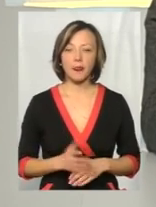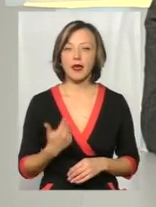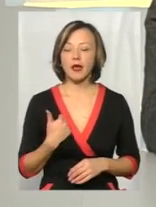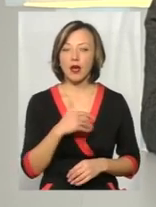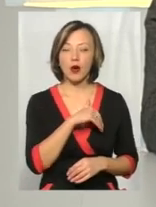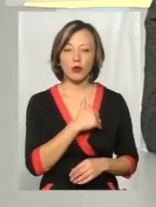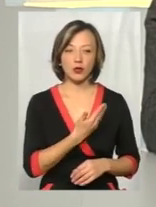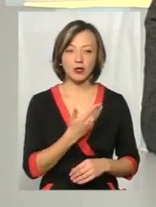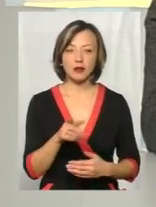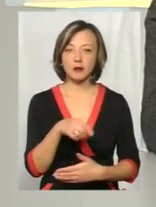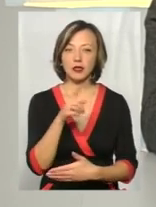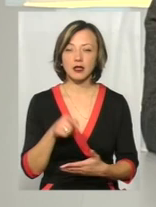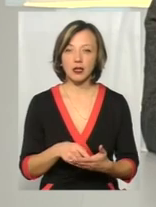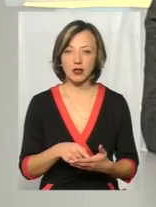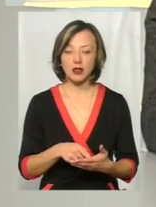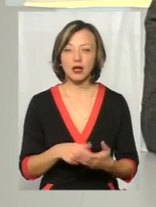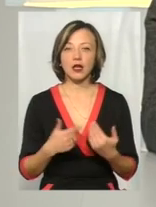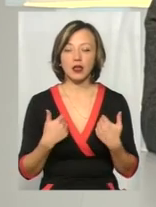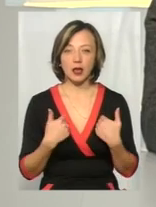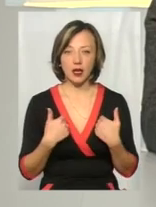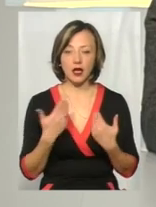запитатися питання. Що ви лікуєте?